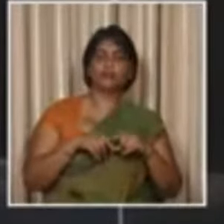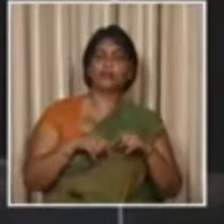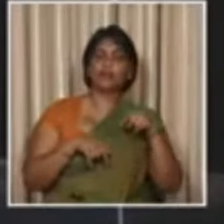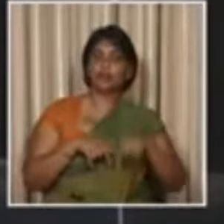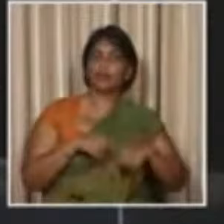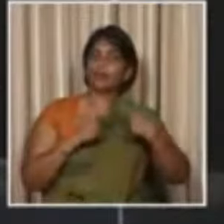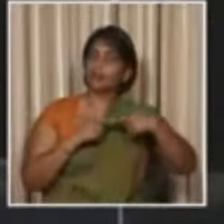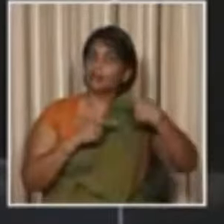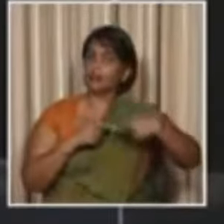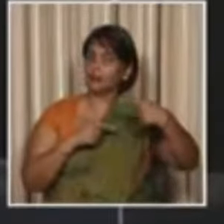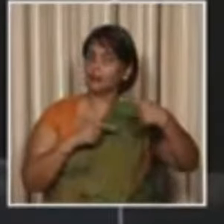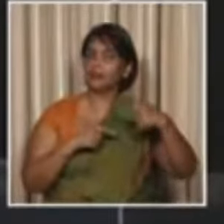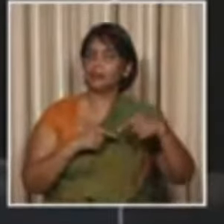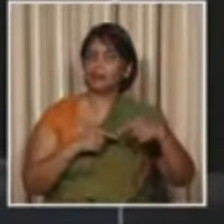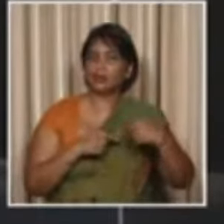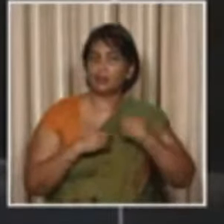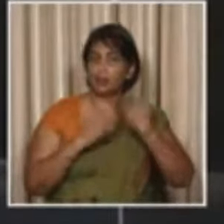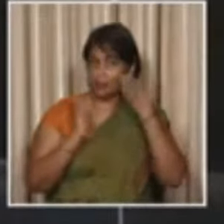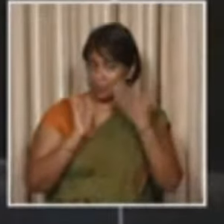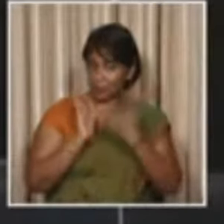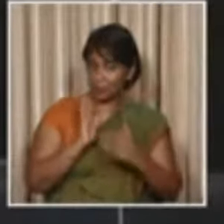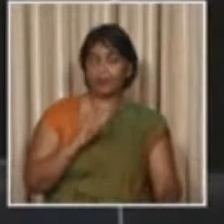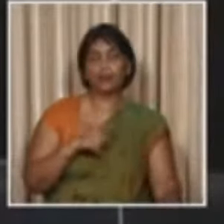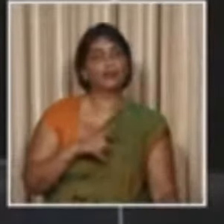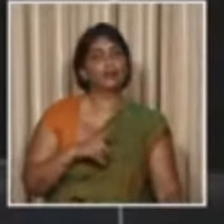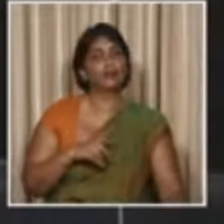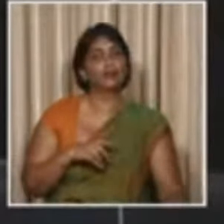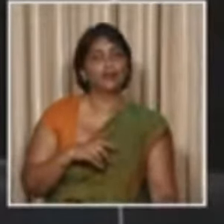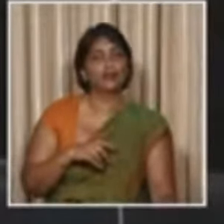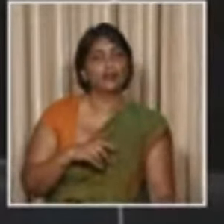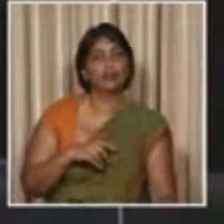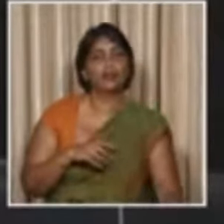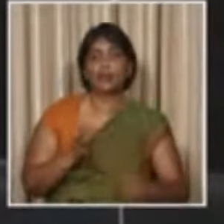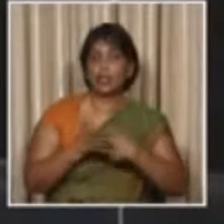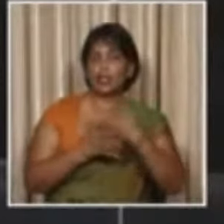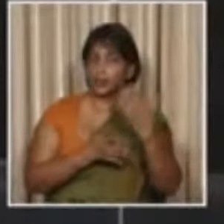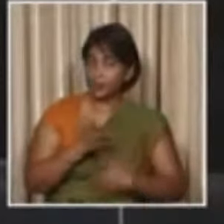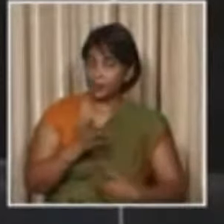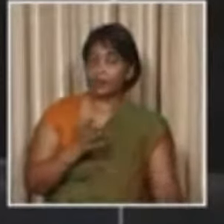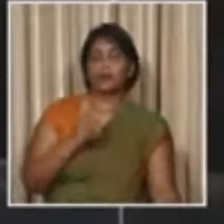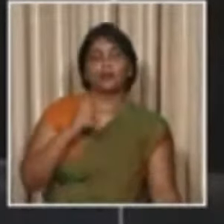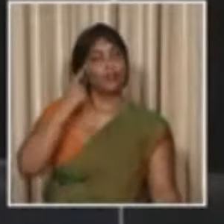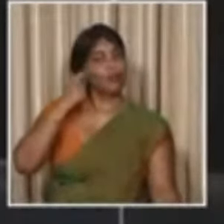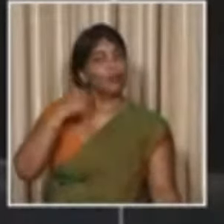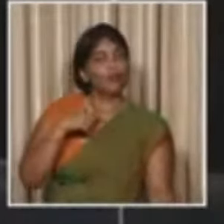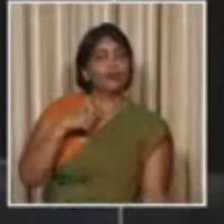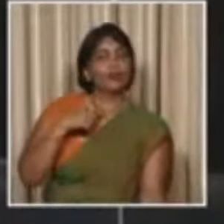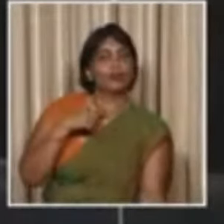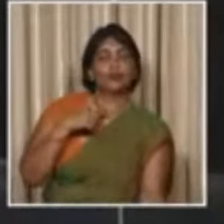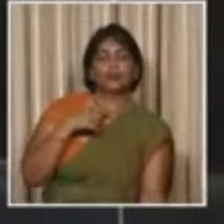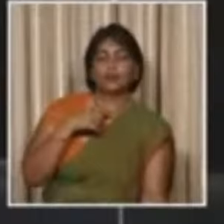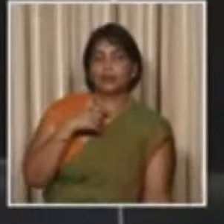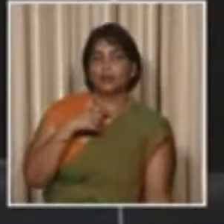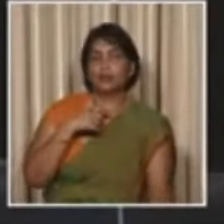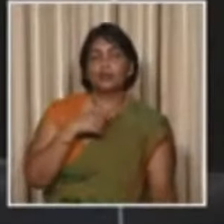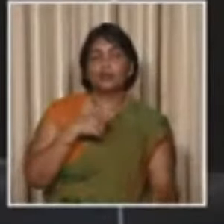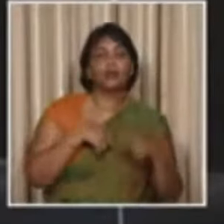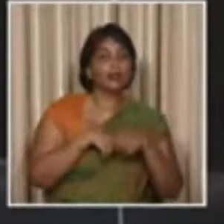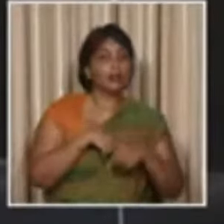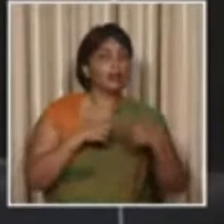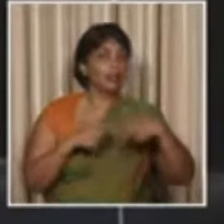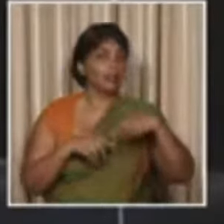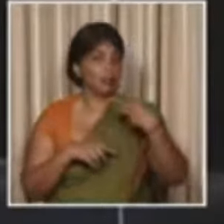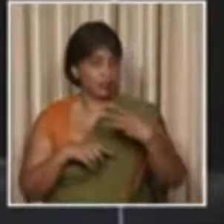දවස් ගණනාවක් මම පෙන්වලා දුන්න පාර්ලිමේන්තුවේ හැන්සඩ් වාර්තාවේ කල්තැබීමේ සහ අනිකුත් යෝජනාත් ඔක්කොම ගත්තාම මේ දින